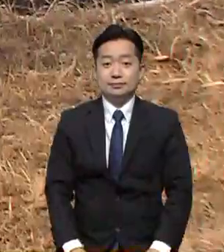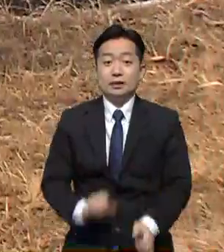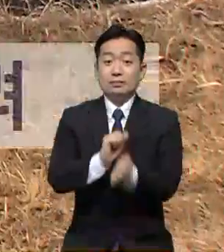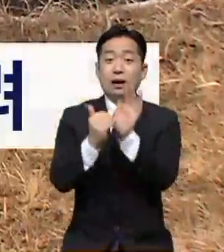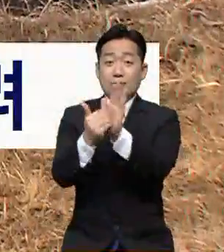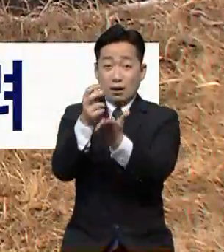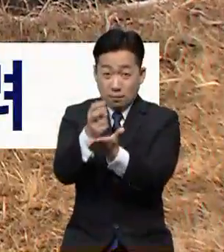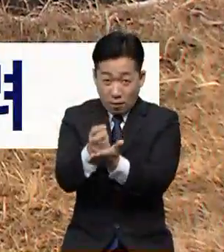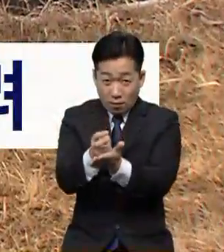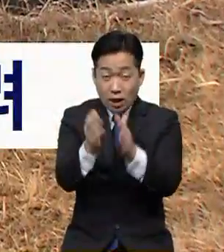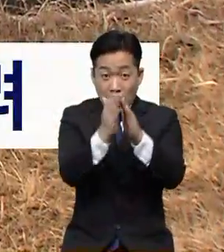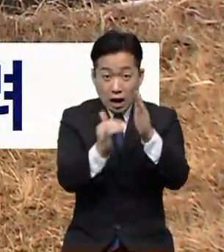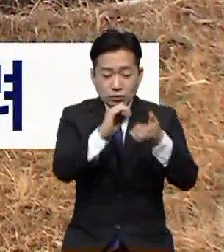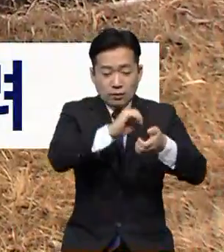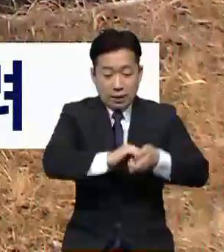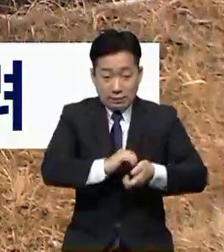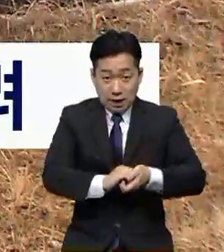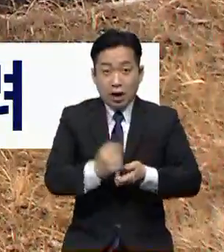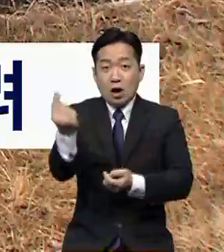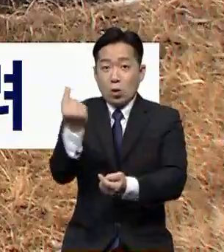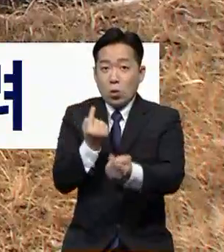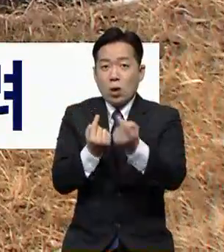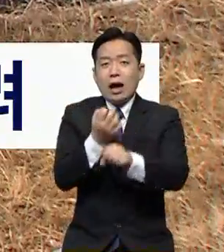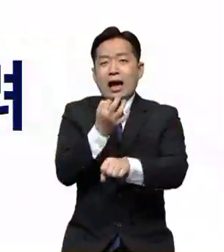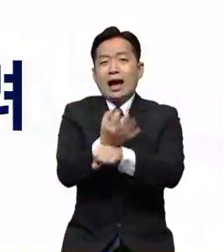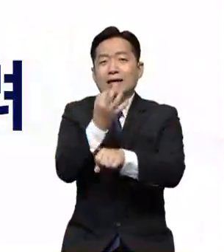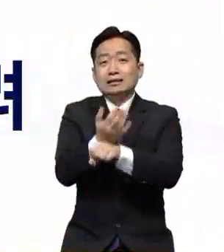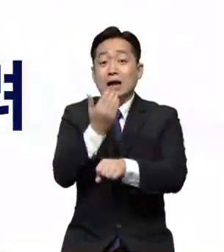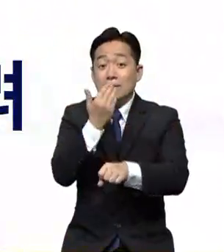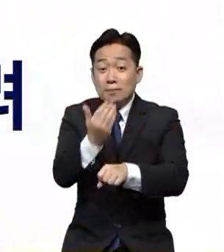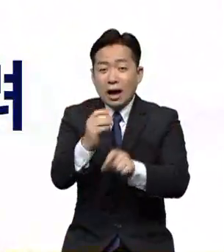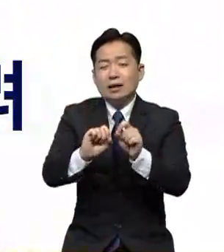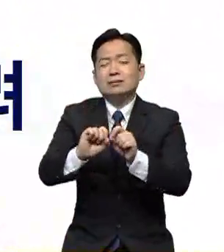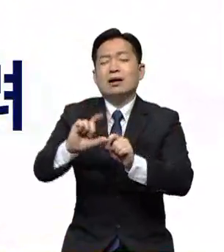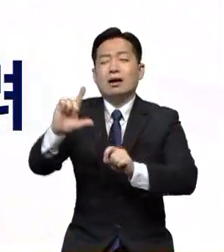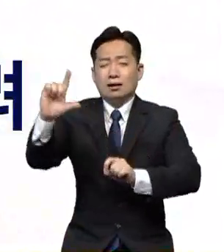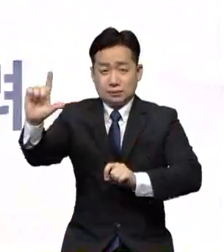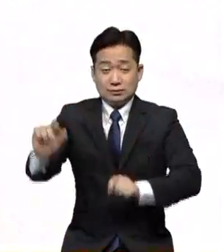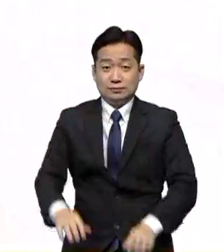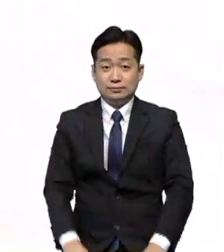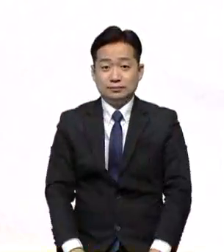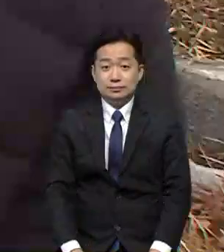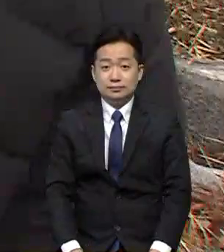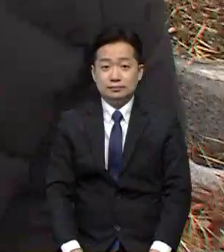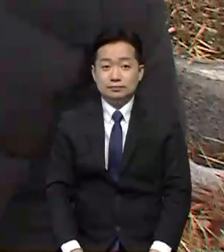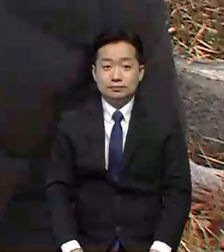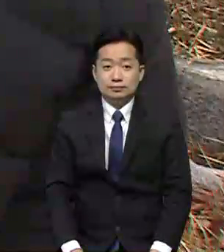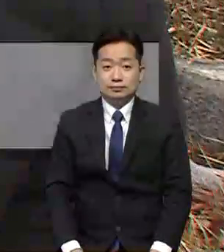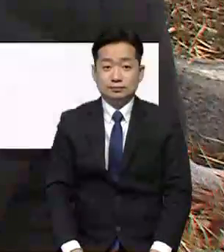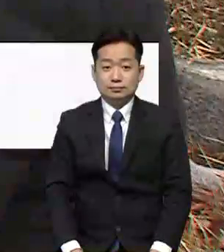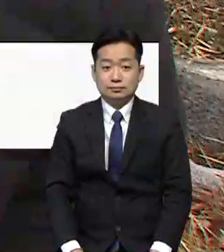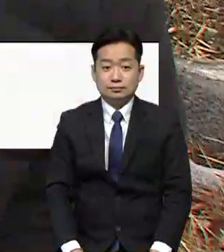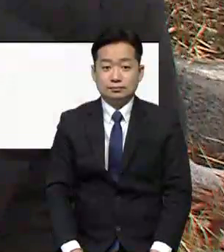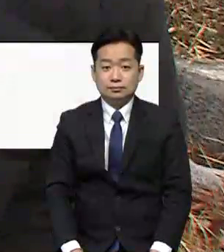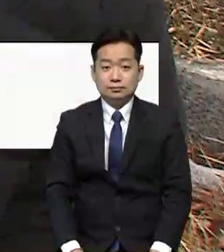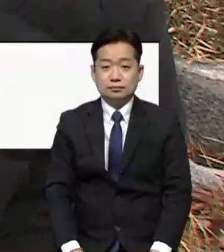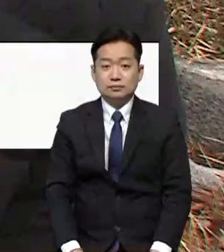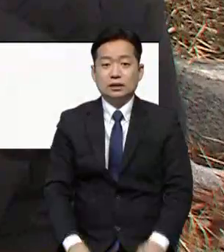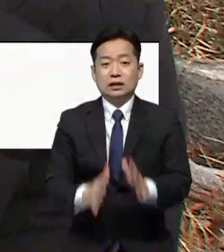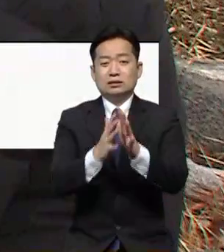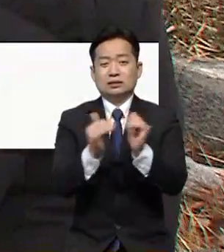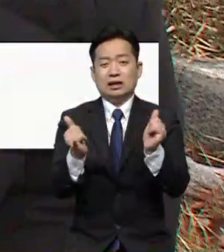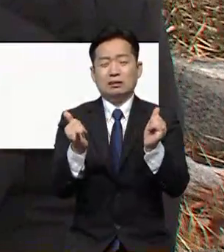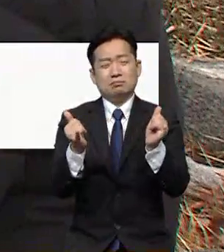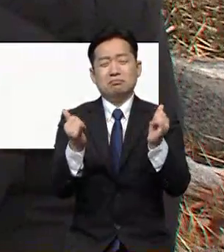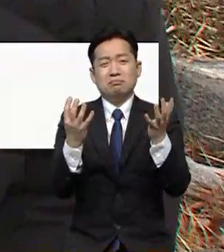방역수칙 때문에 한 가족 단위로 방문해 간소한 차례상을 차린 분들이 대부분입니다. 아무래도 사람이 좀